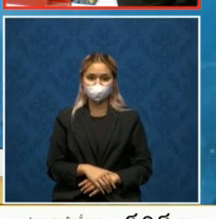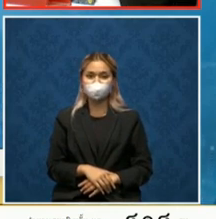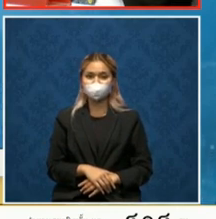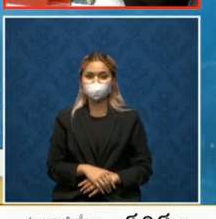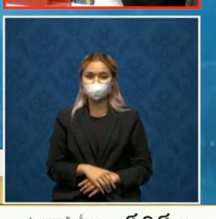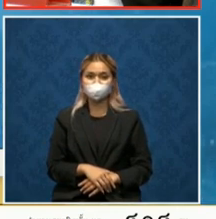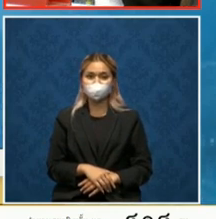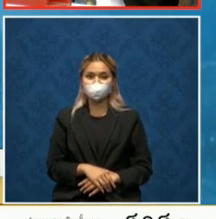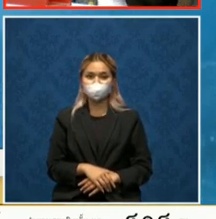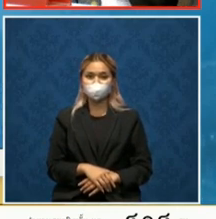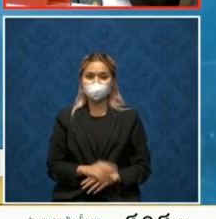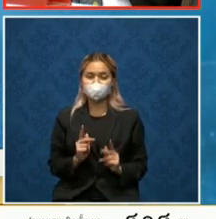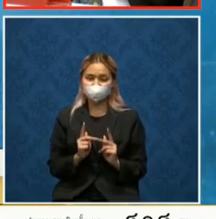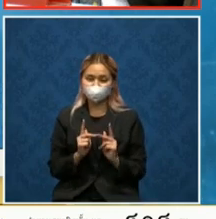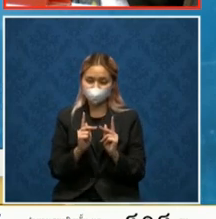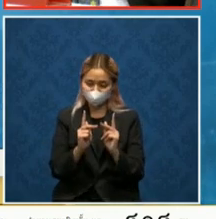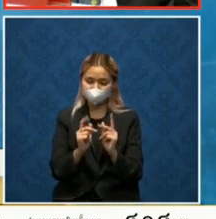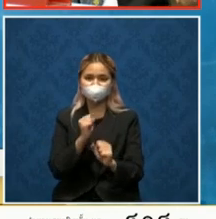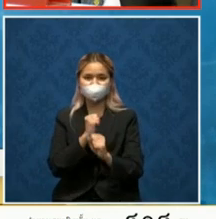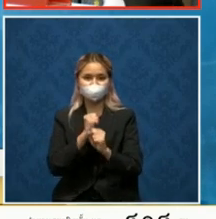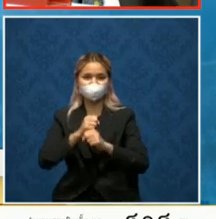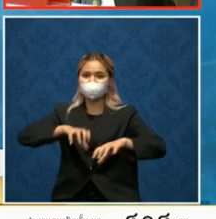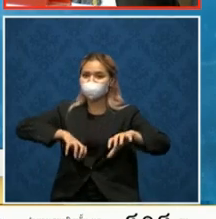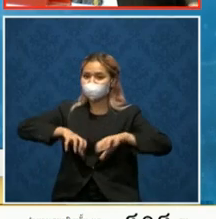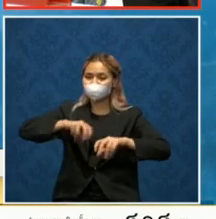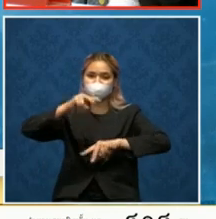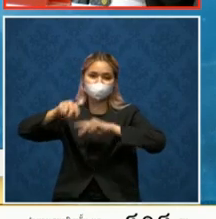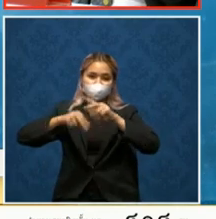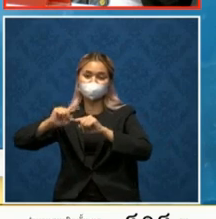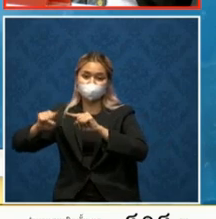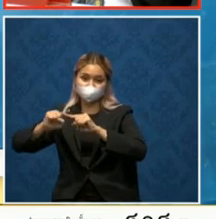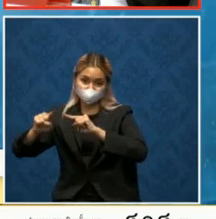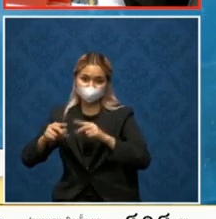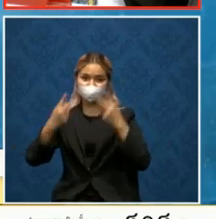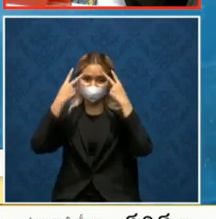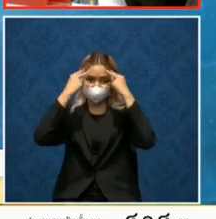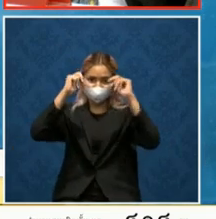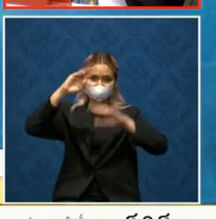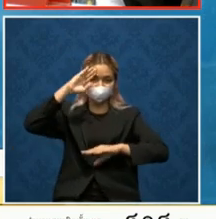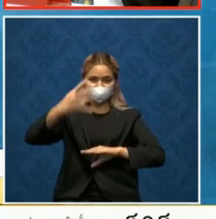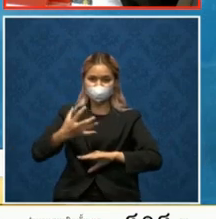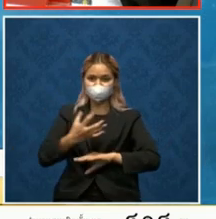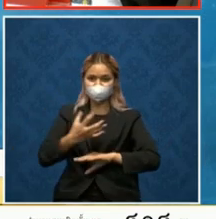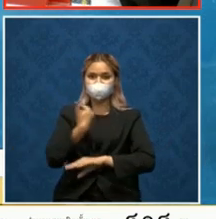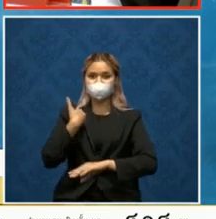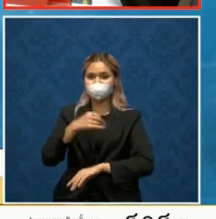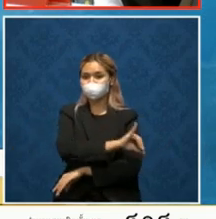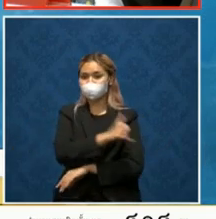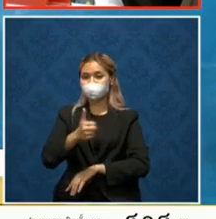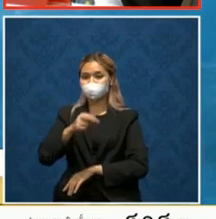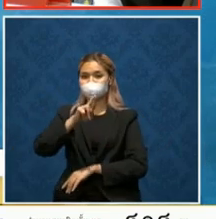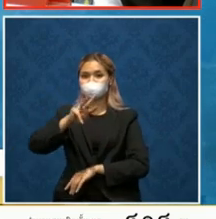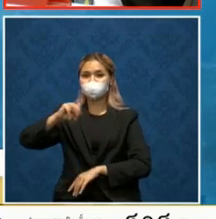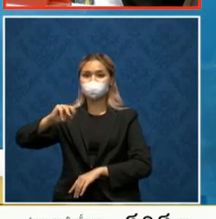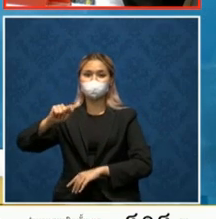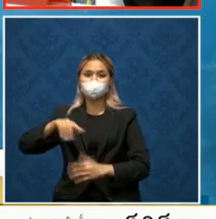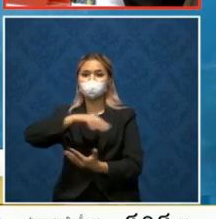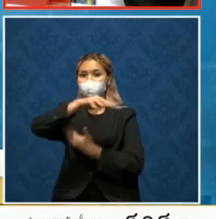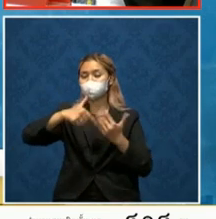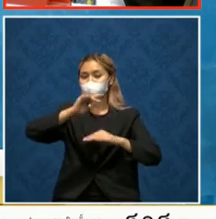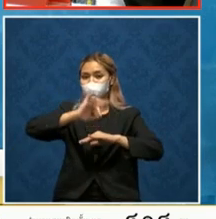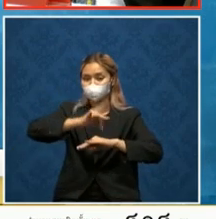ว่าท่านมีความกล้าหาญที่จะจัดการท่านนายกรัฐมนตรีท่านมีอำนาจท่านรัฐมนตรีว่าการกระทรวงทรัพยากรธรรมชาติและ